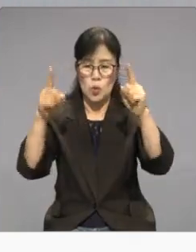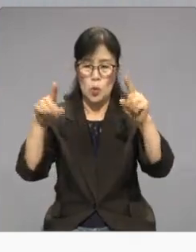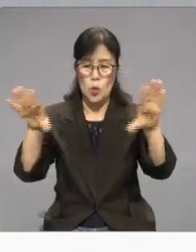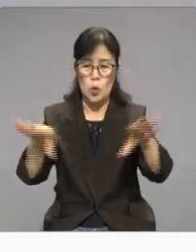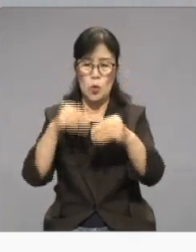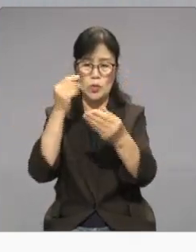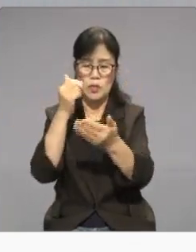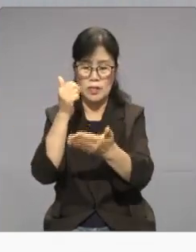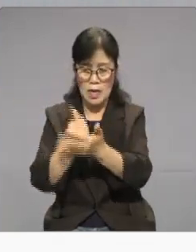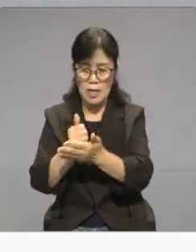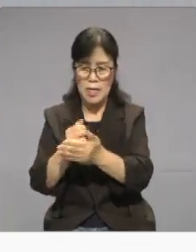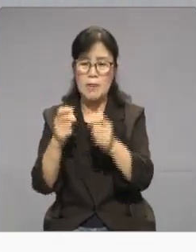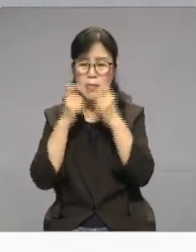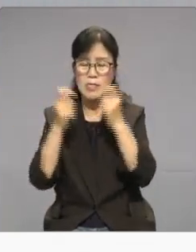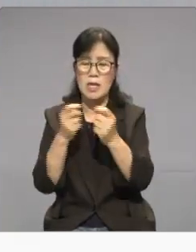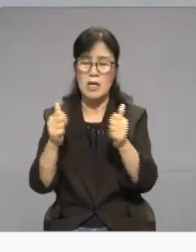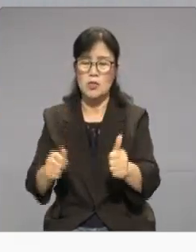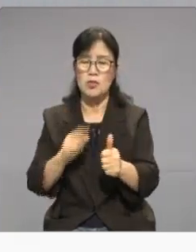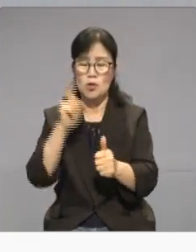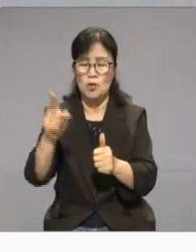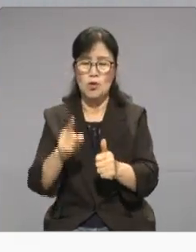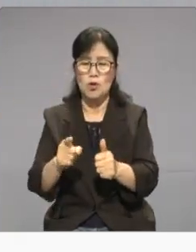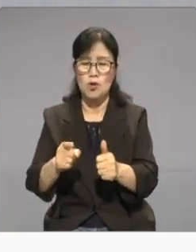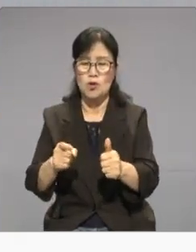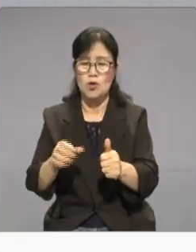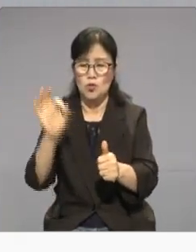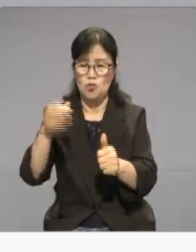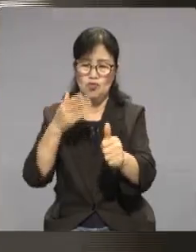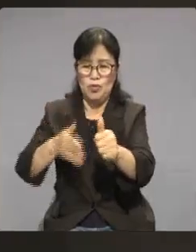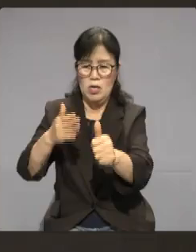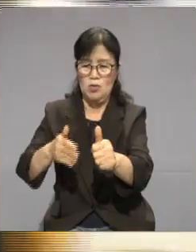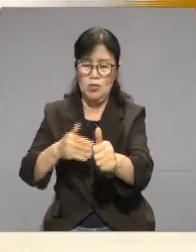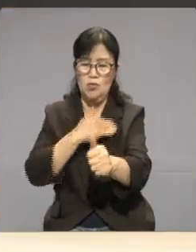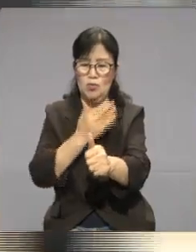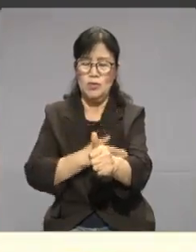상대로 민사소송을 제기하고 구상권을 청구하겠다는 겁니다.